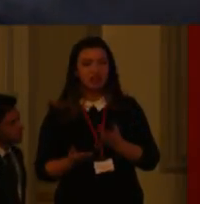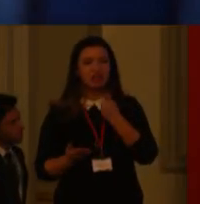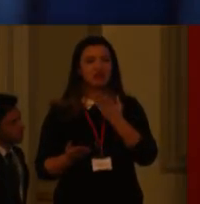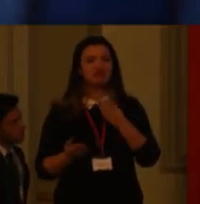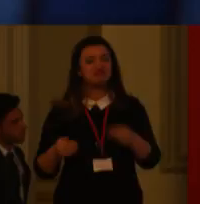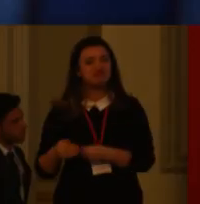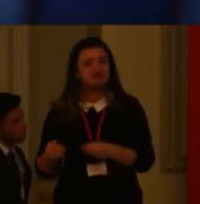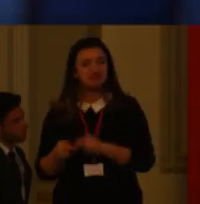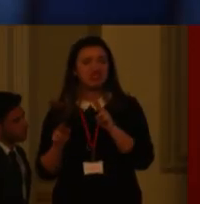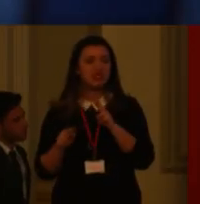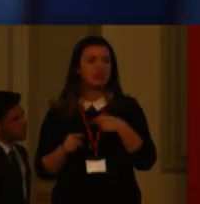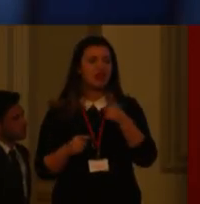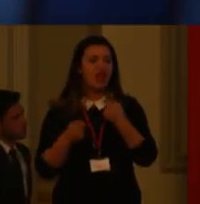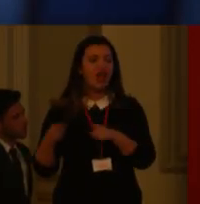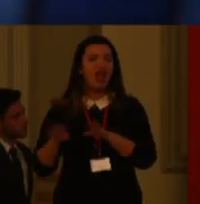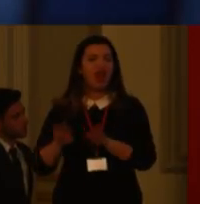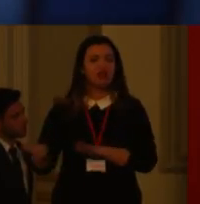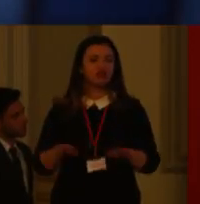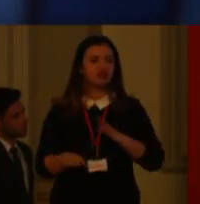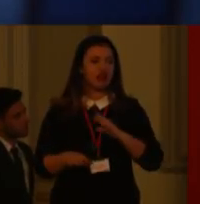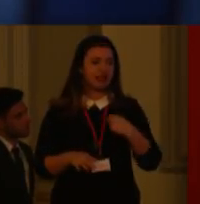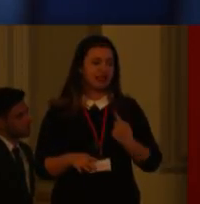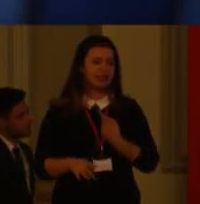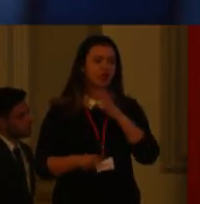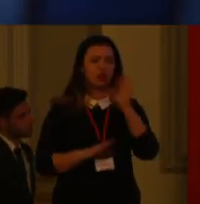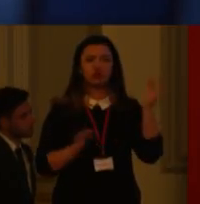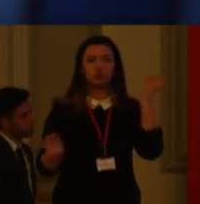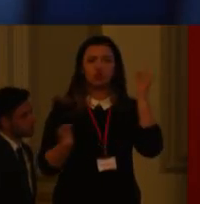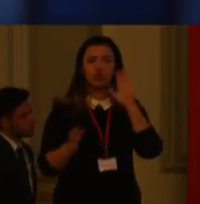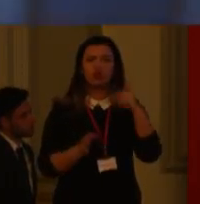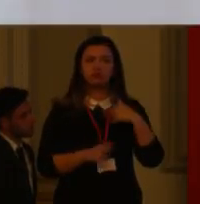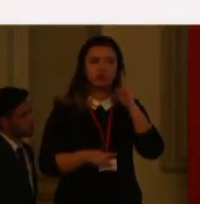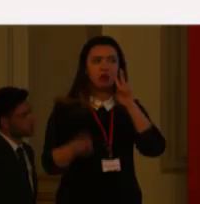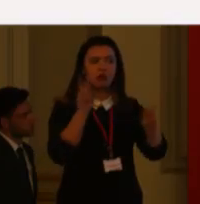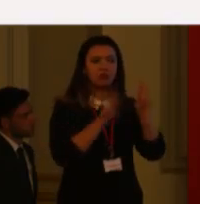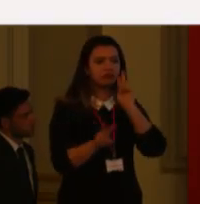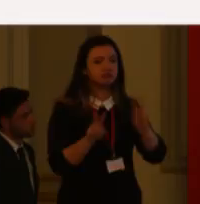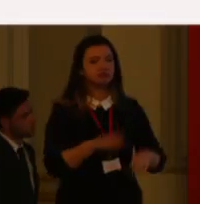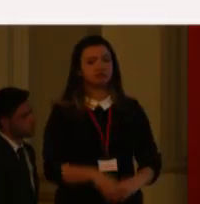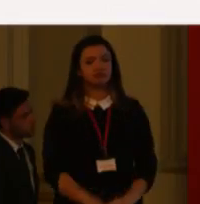kayırmaca vardı hissediyoruz, duyuyoruz da yani. Bu üzüyor aslında bizi.